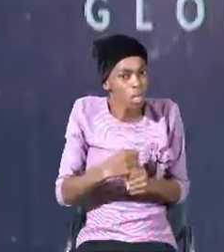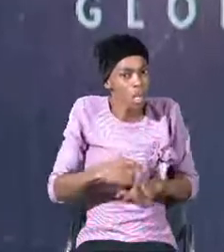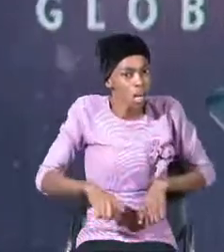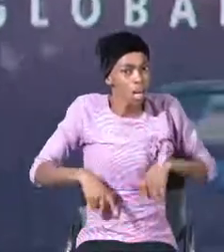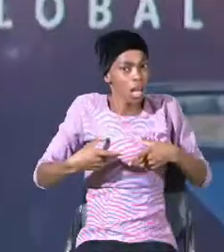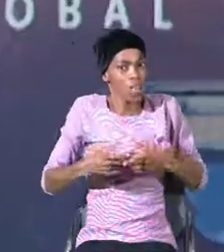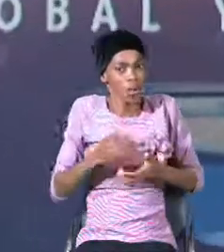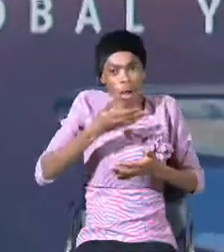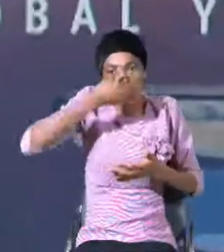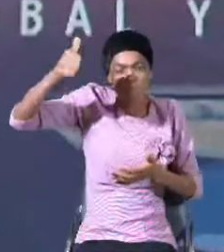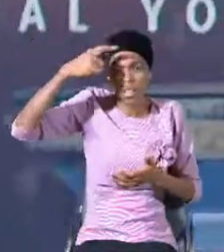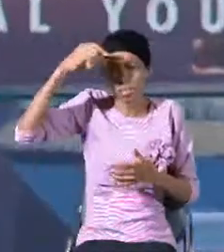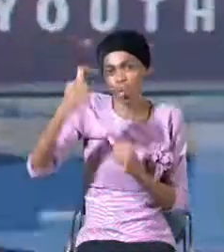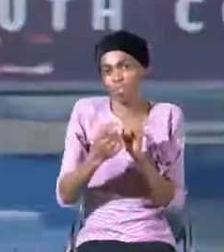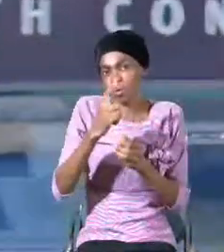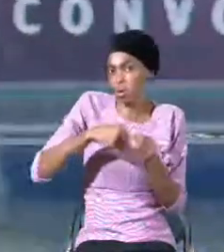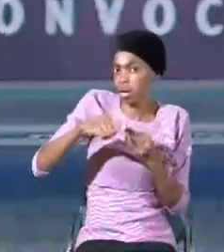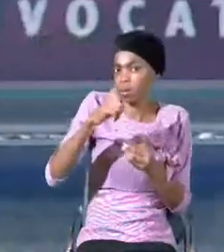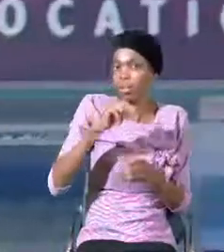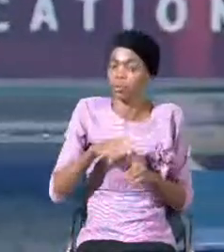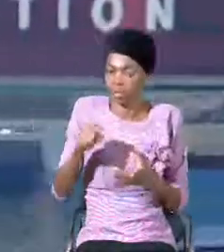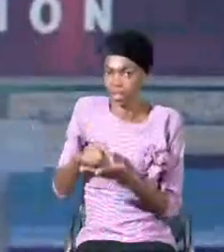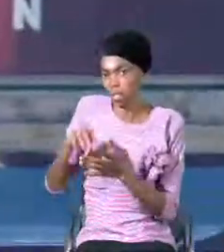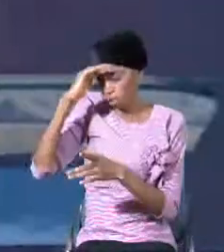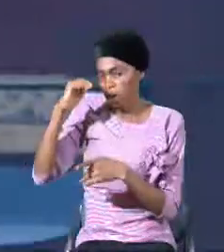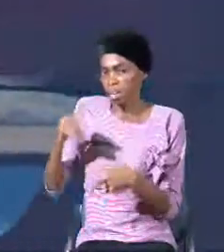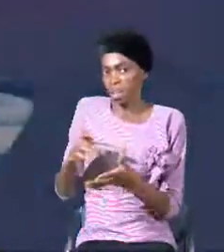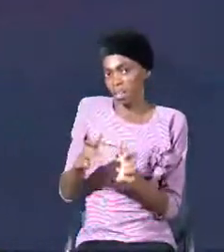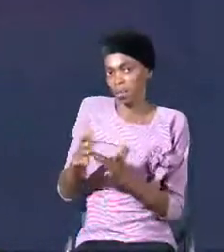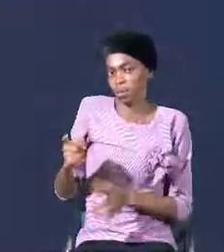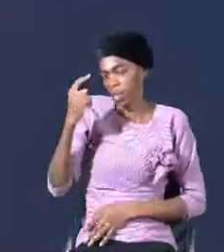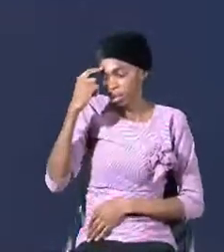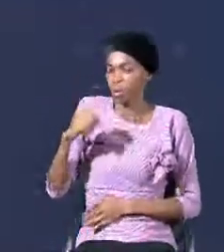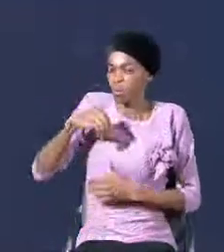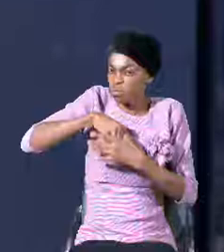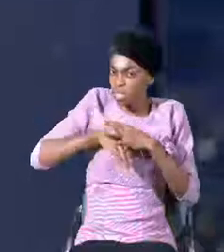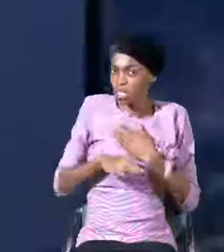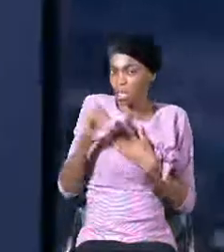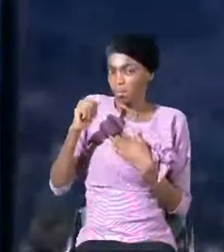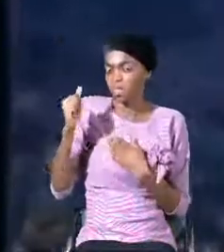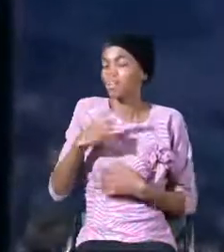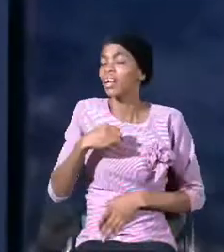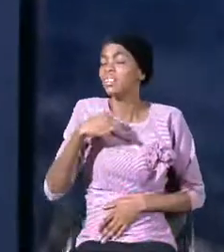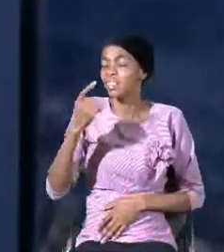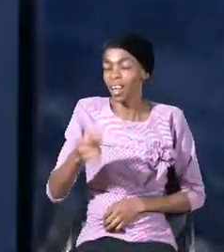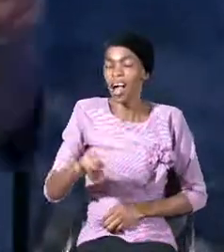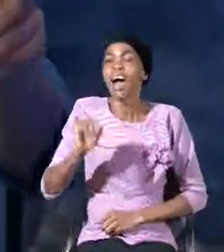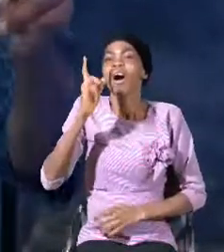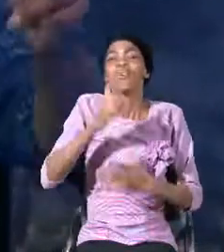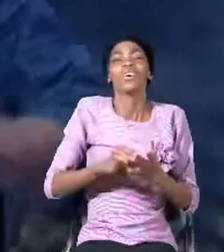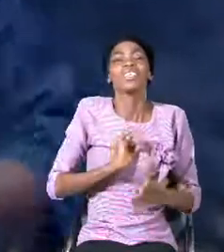pour les autres autour de toi. Cet homme-là pensait en lui-même, disant, que